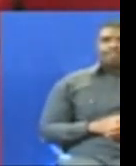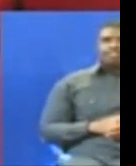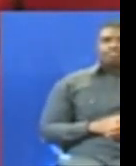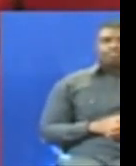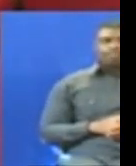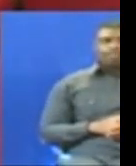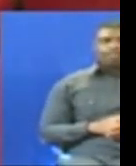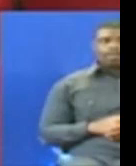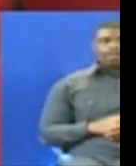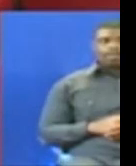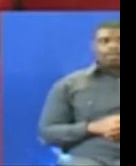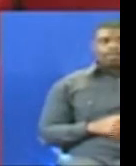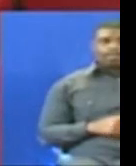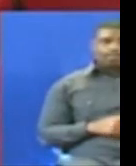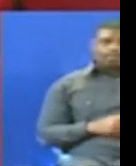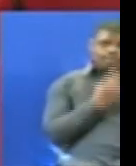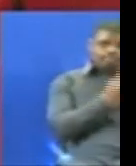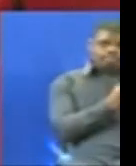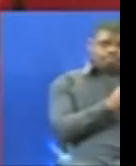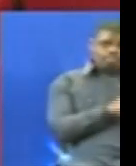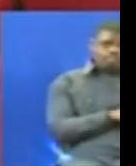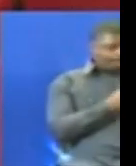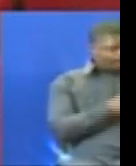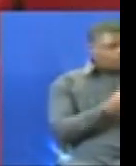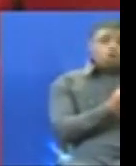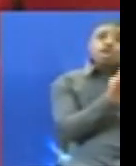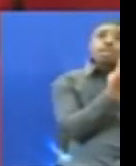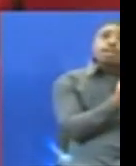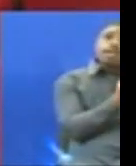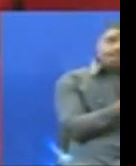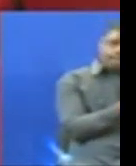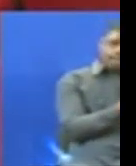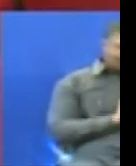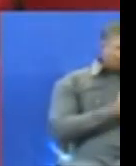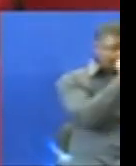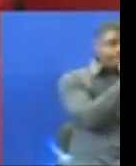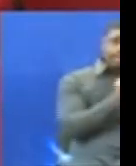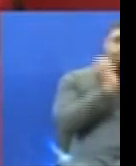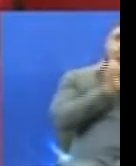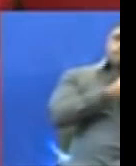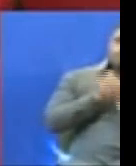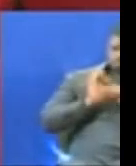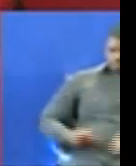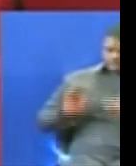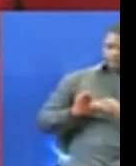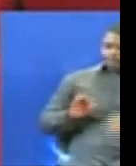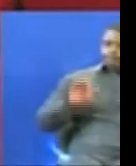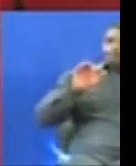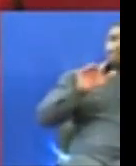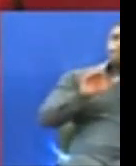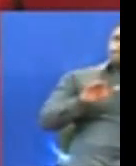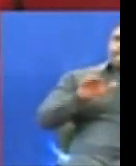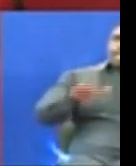kwenye bajeti ya vivuko nimeona kwamba tumetengewa milioni 300 kwa ajili ya kuboresha maegesho kivuko